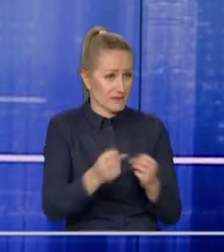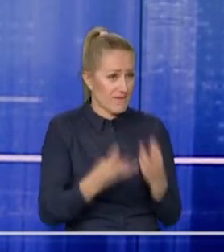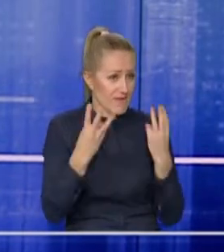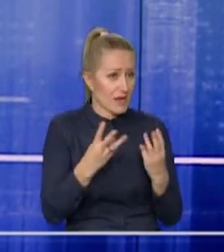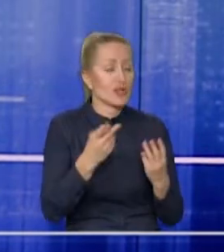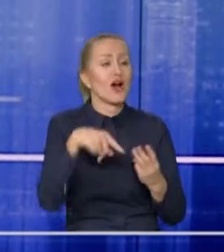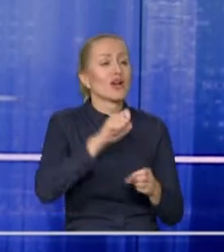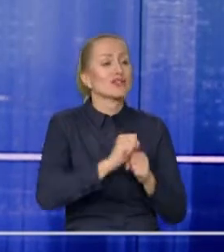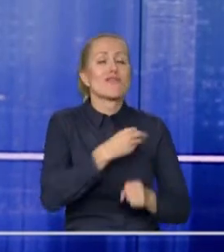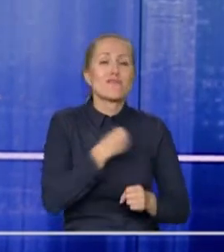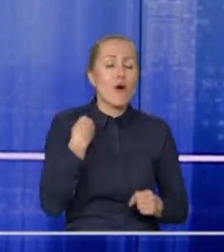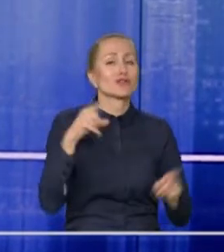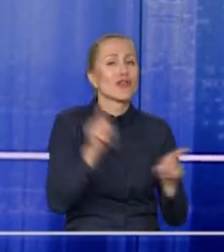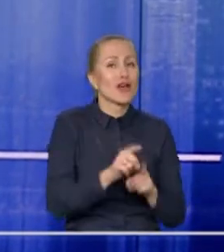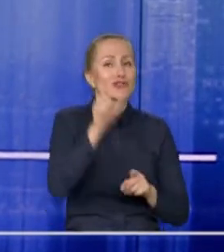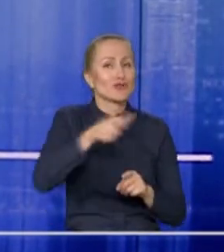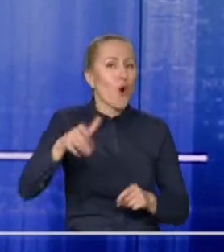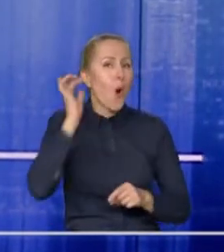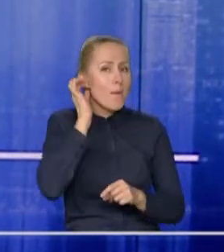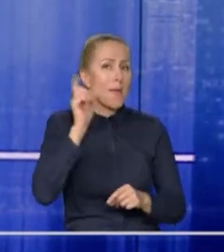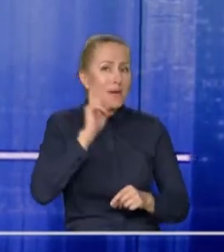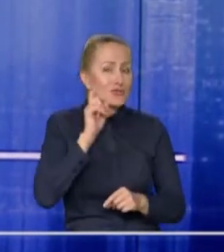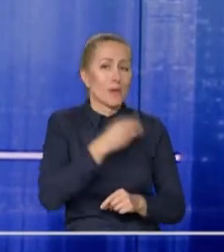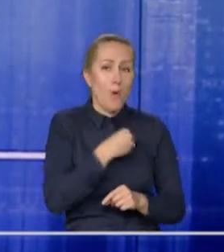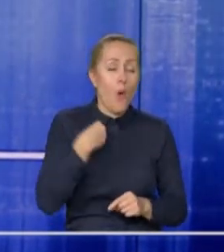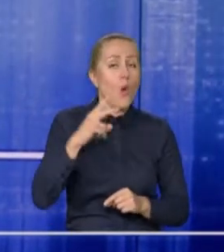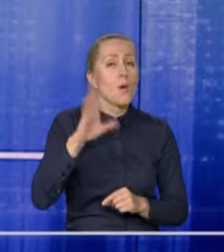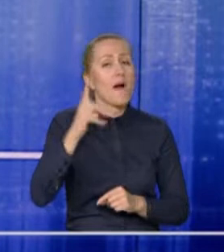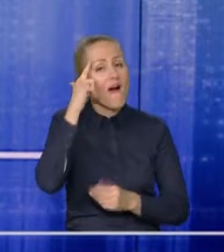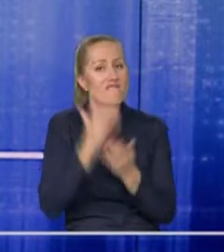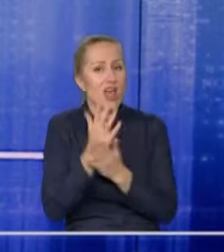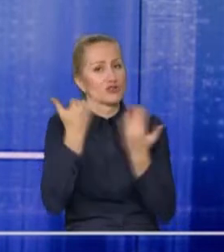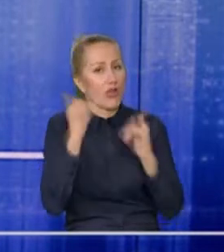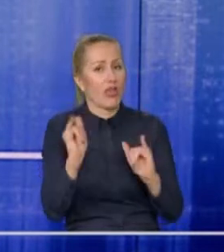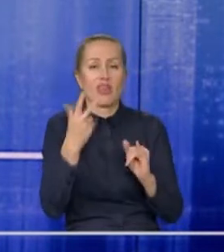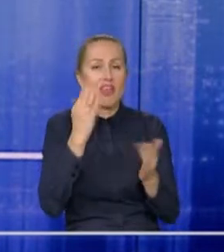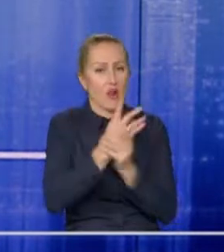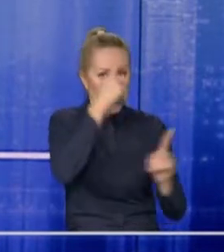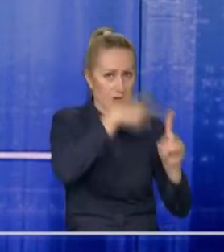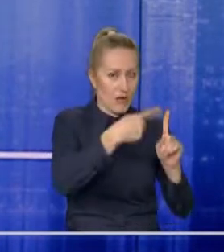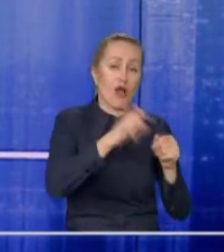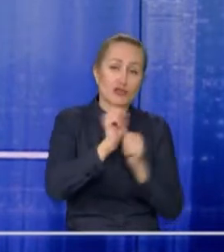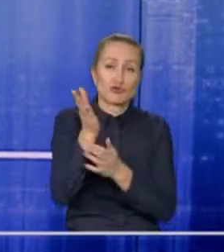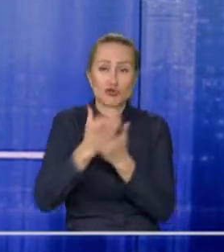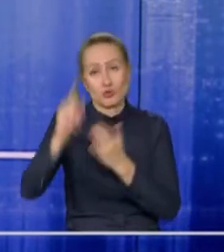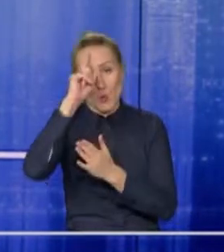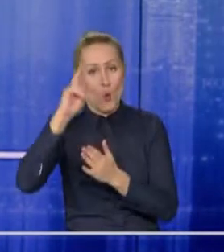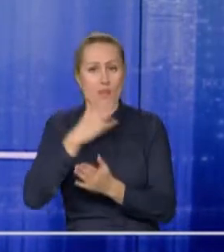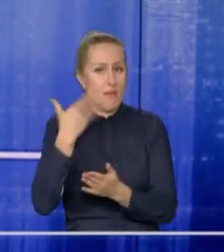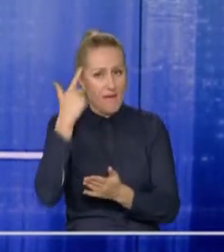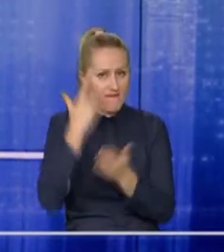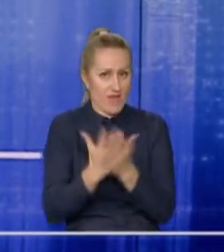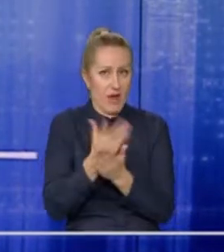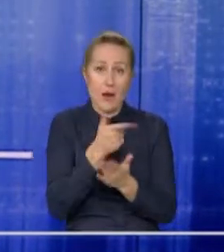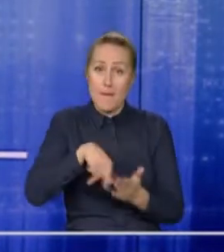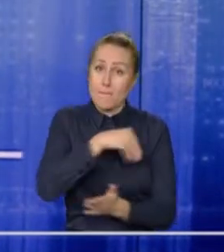Polsce również Polki i Polacy, którzy wierzą w inną wiarę niż rzymskokatolicka i są tacy, którzy w ogóle nie wierzą. I że ta Polska jest